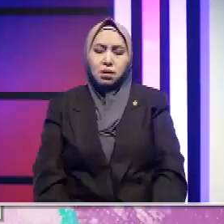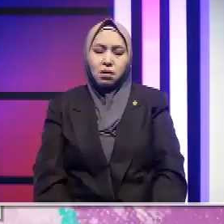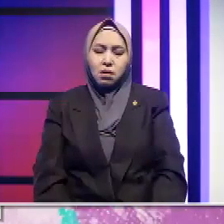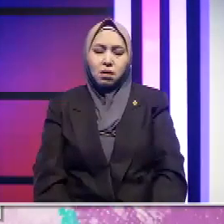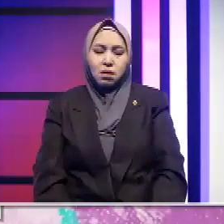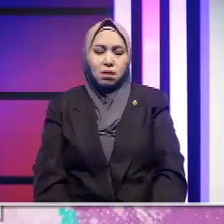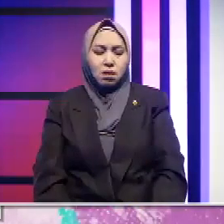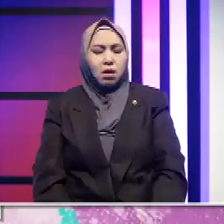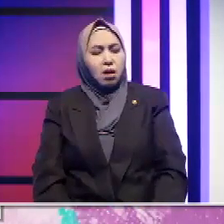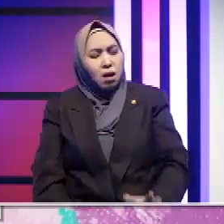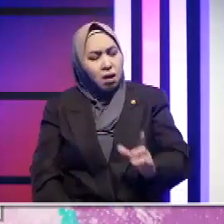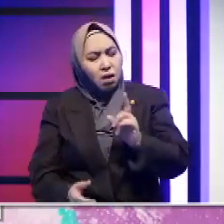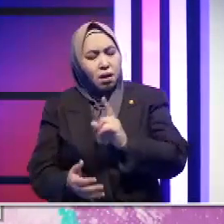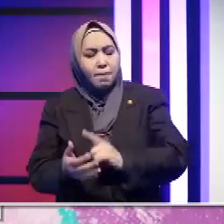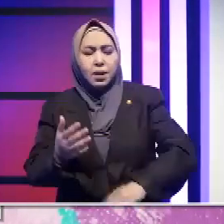Hai halte